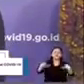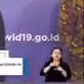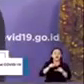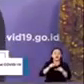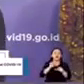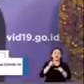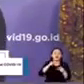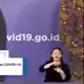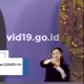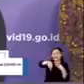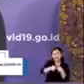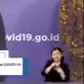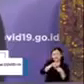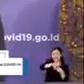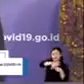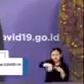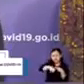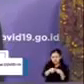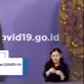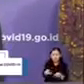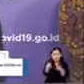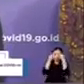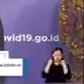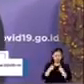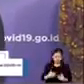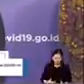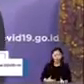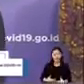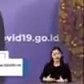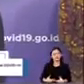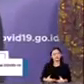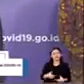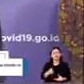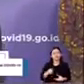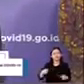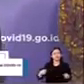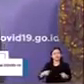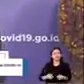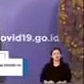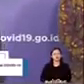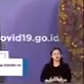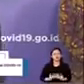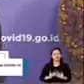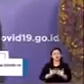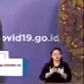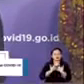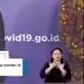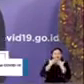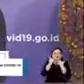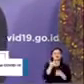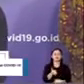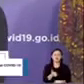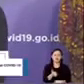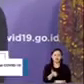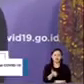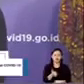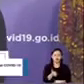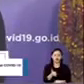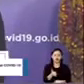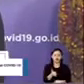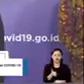dibuat sesuatu hal yang senpihanrupa sehingga mendukung untuk pertumbuhan daripada virus tersebut dan basic konsep dari